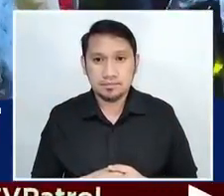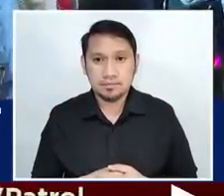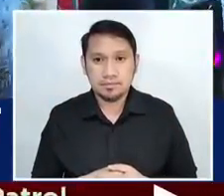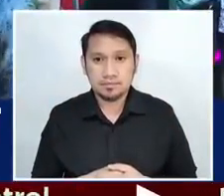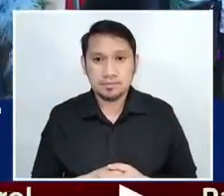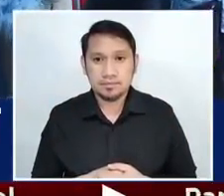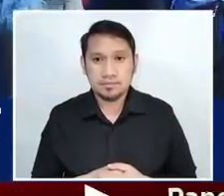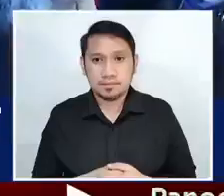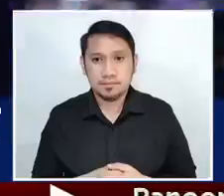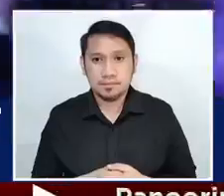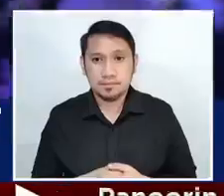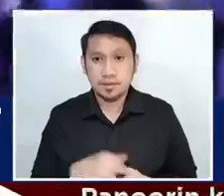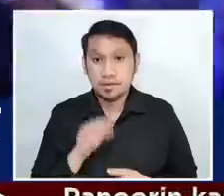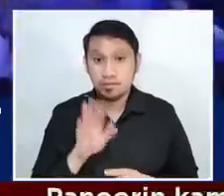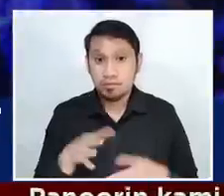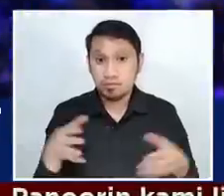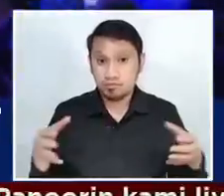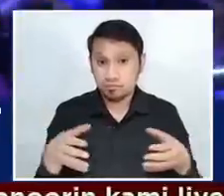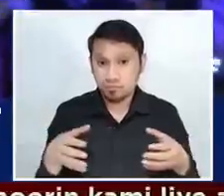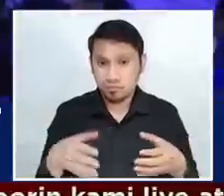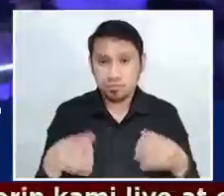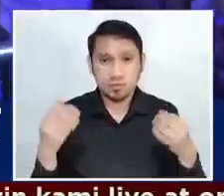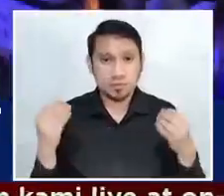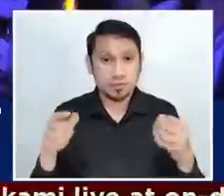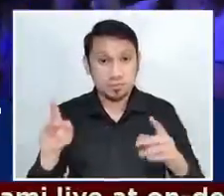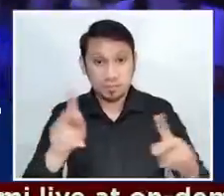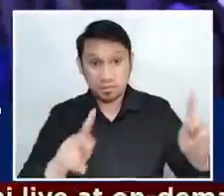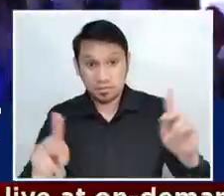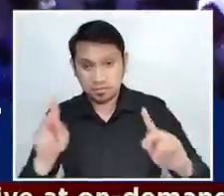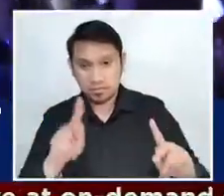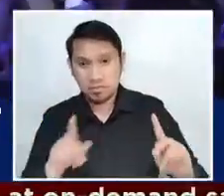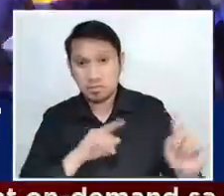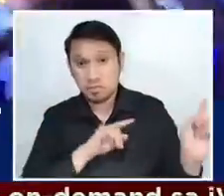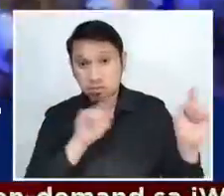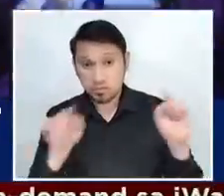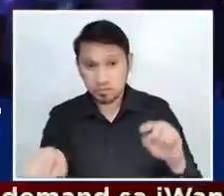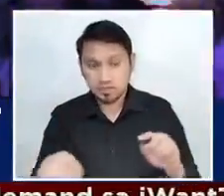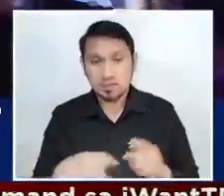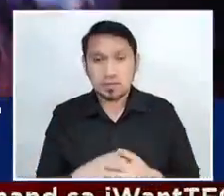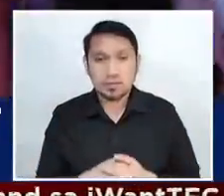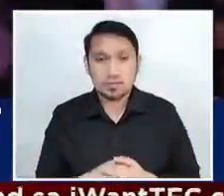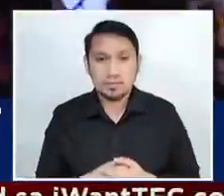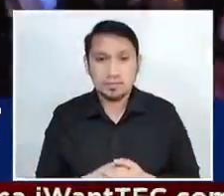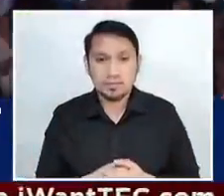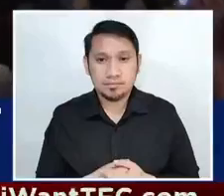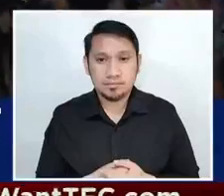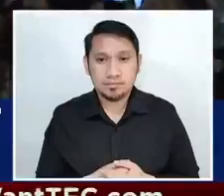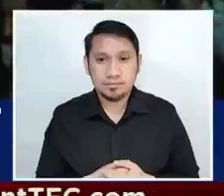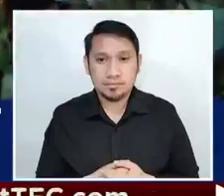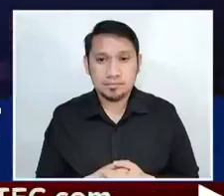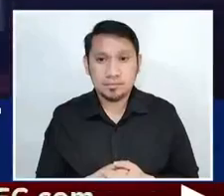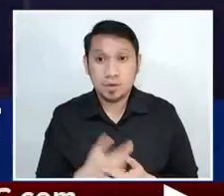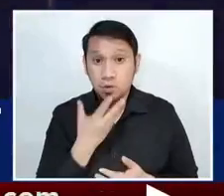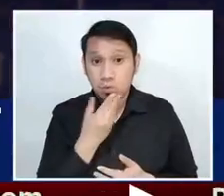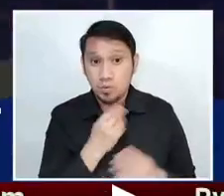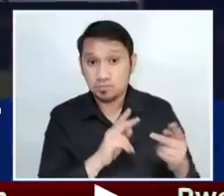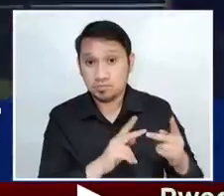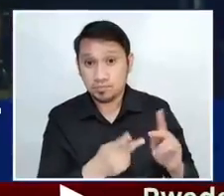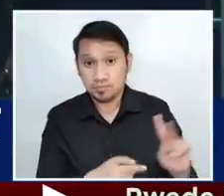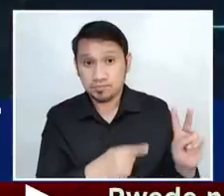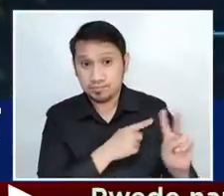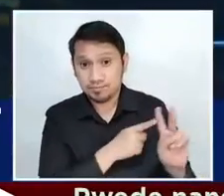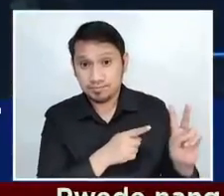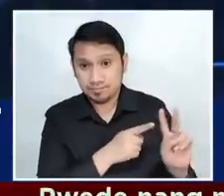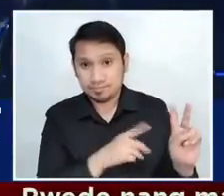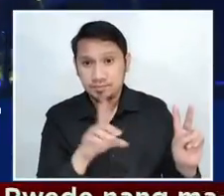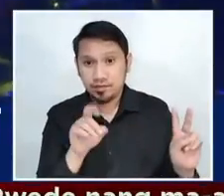Hindi binigo ng buong cast ang libo-libong fans na nagpunta sa Big Dome sa pangunguna ng phenomenal na tambalan ni na Donnie